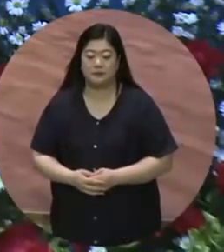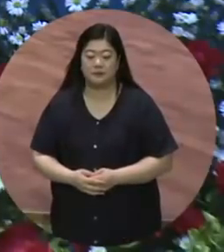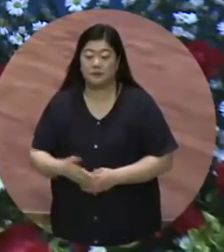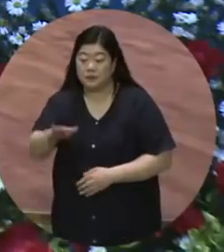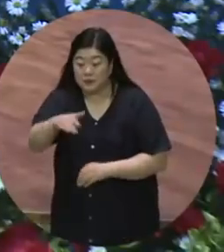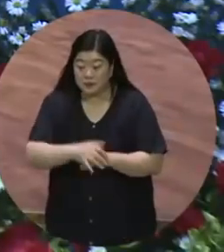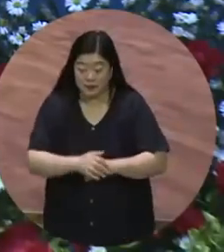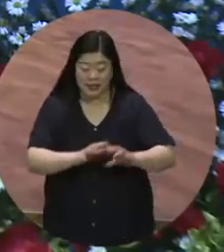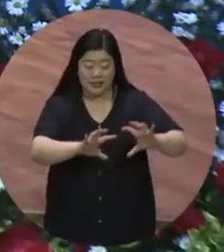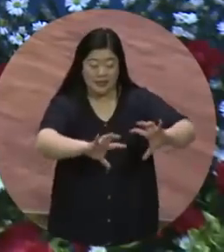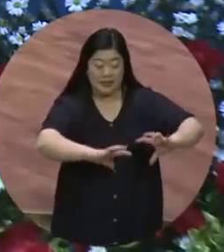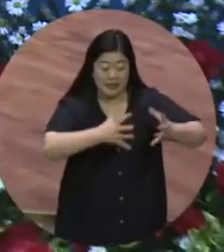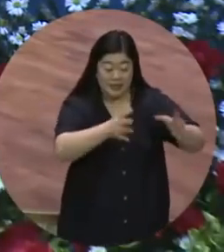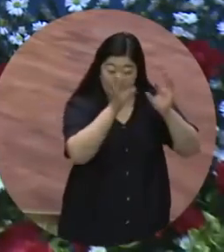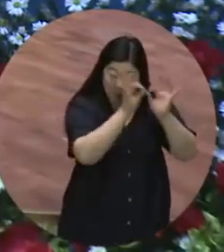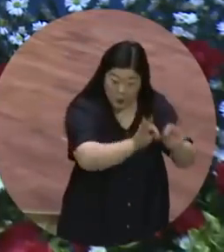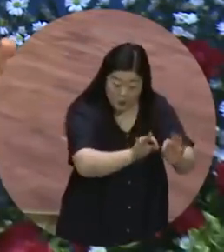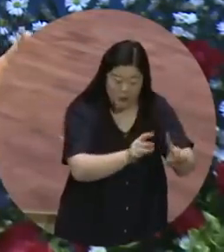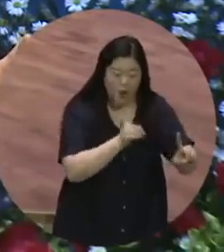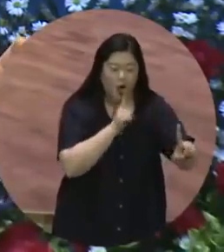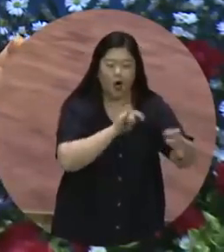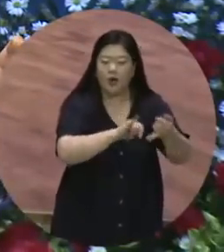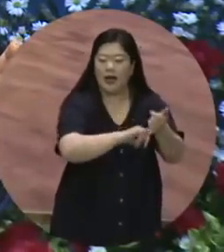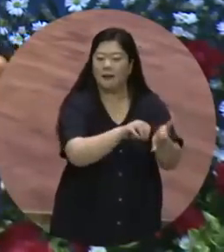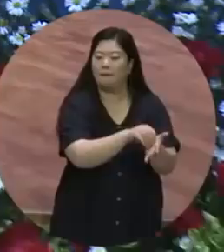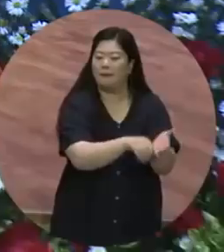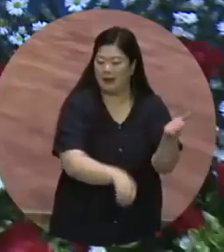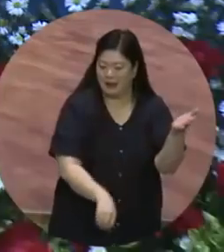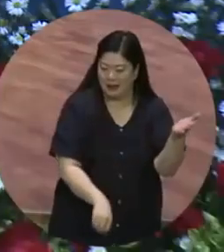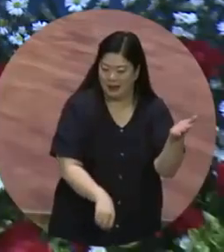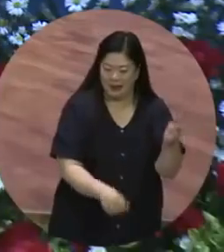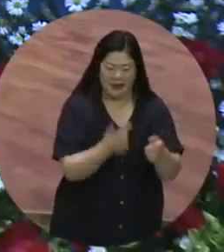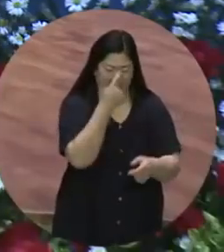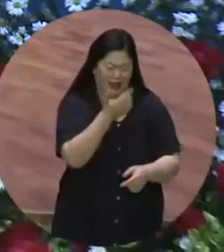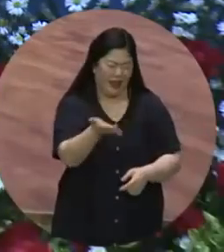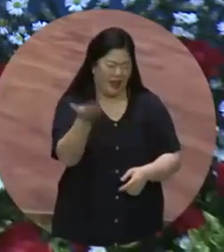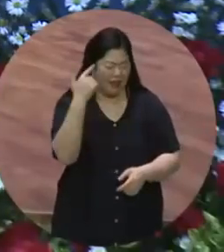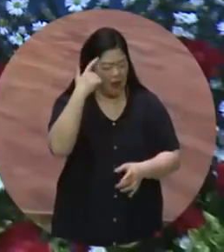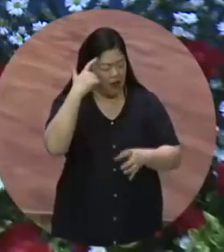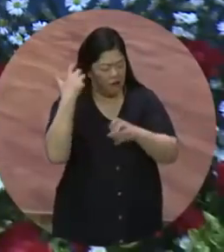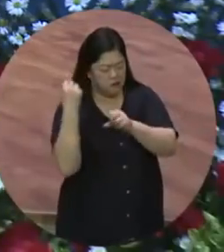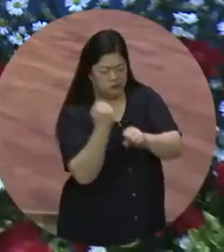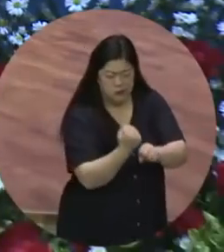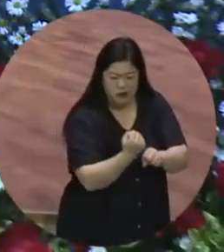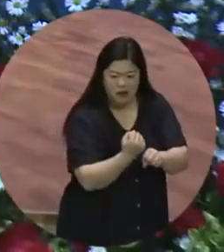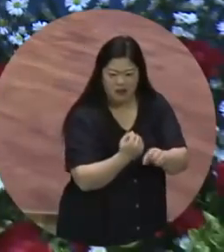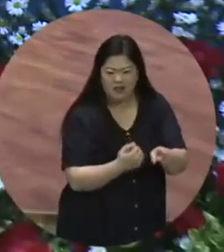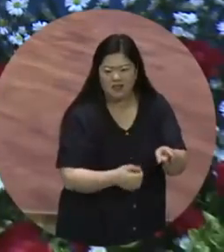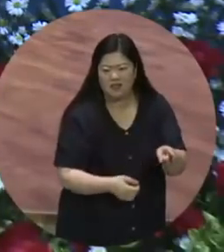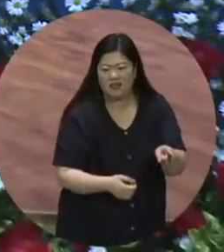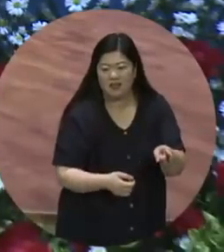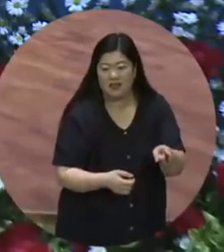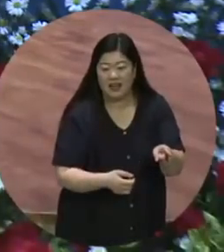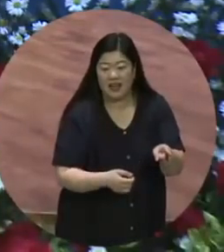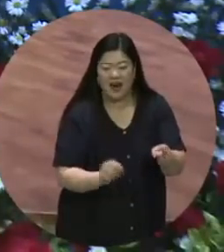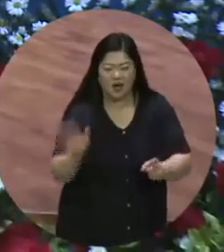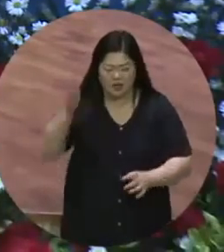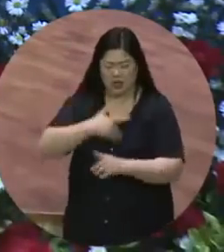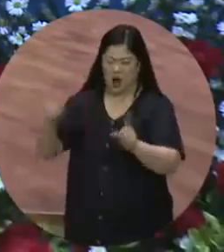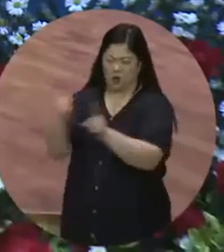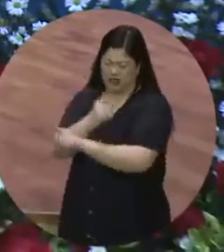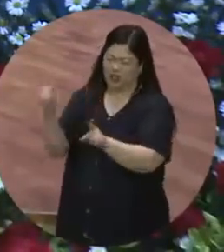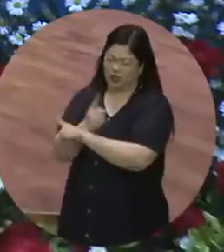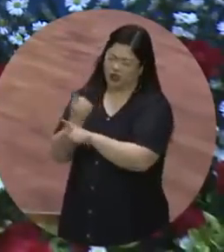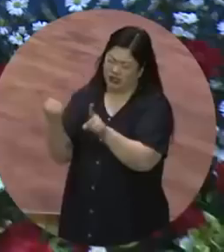없이 자란 그 과거의 그 예틀이 말이요. 그거 뭐 없어지는 것 같지만은 또